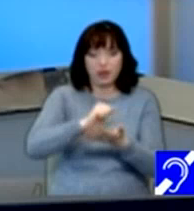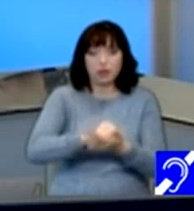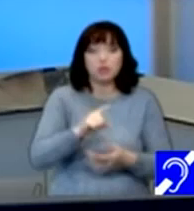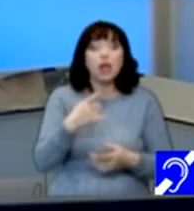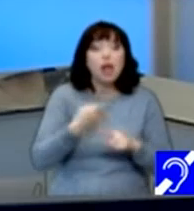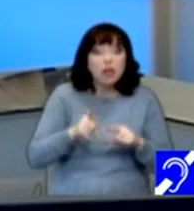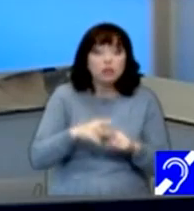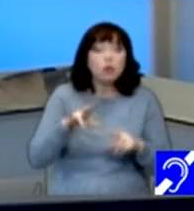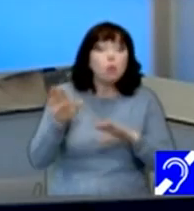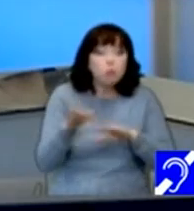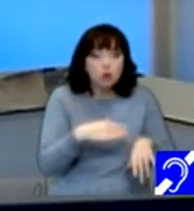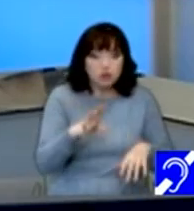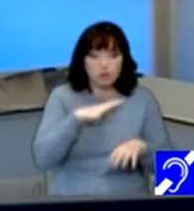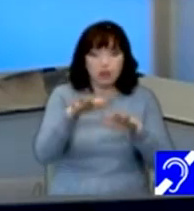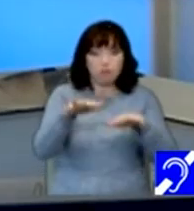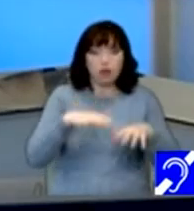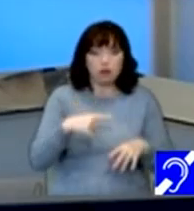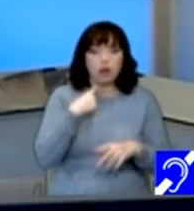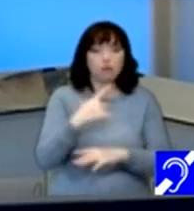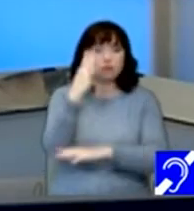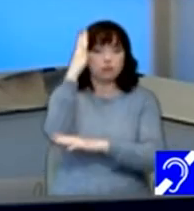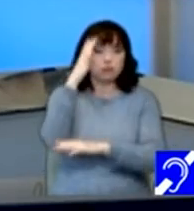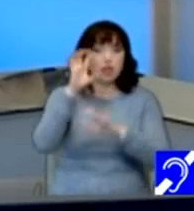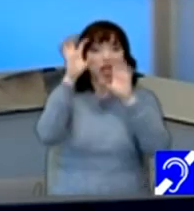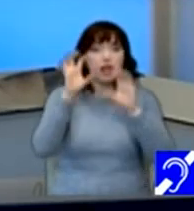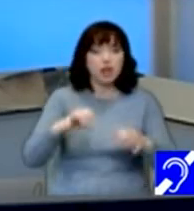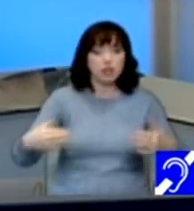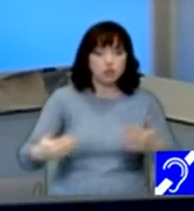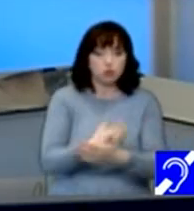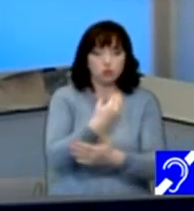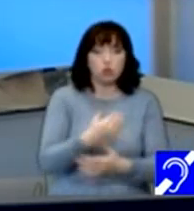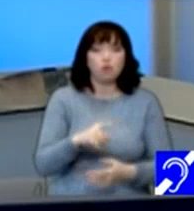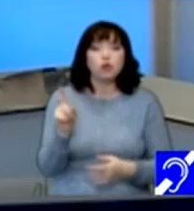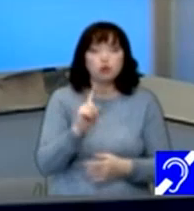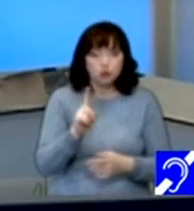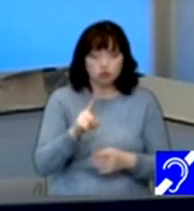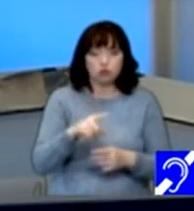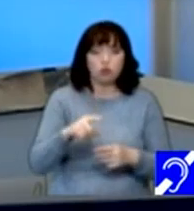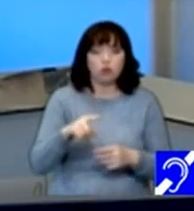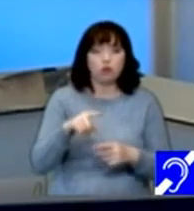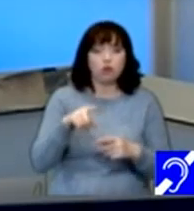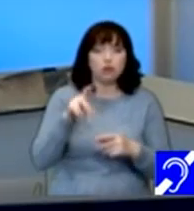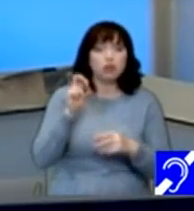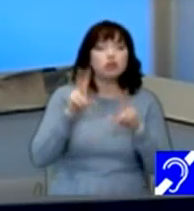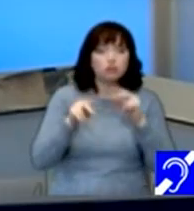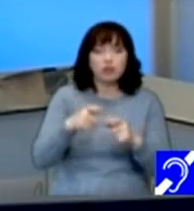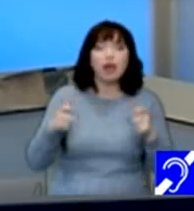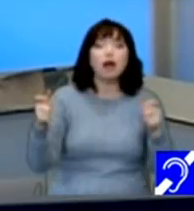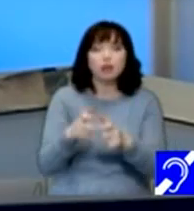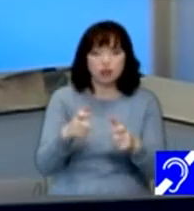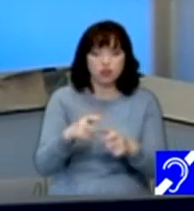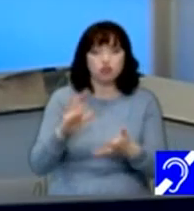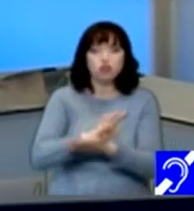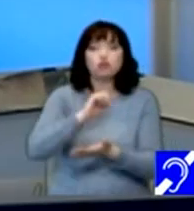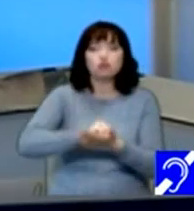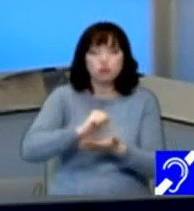într-o ședință surpriză, a votat o nouă lege care lovește în principalul post de știri independent. Jurnaliști,